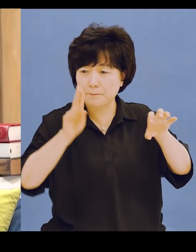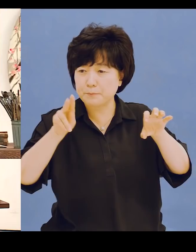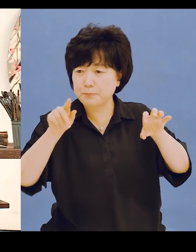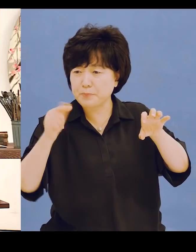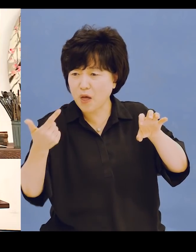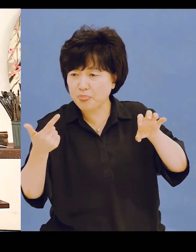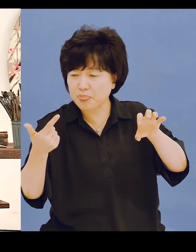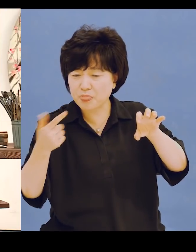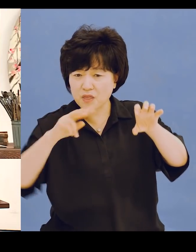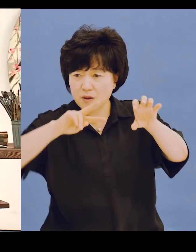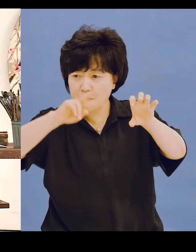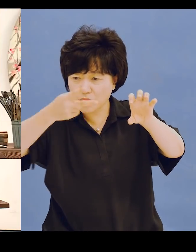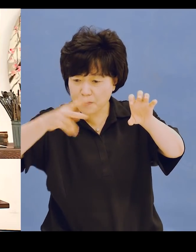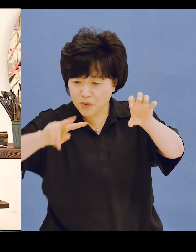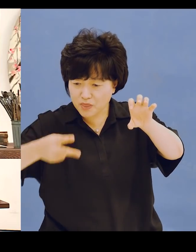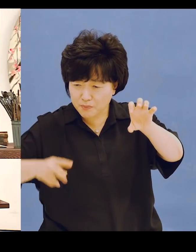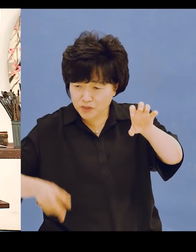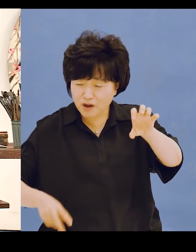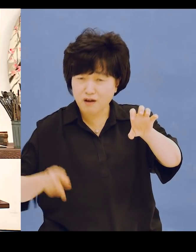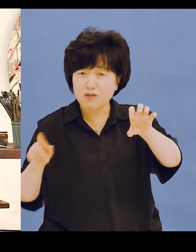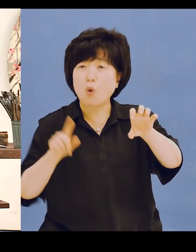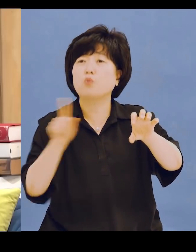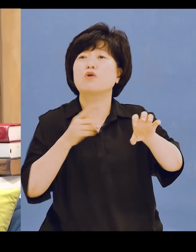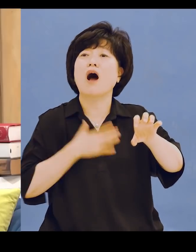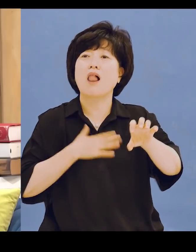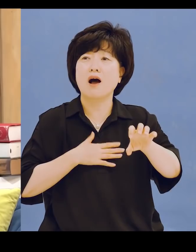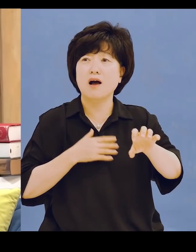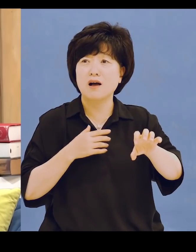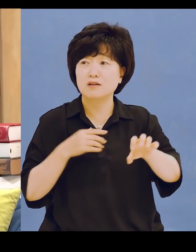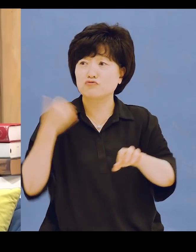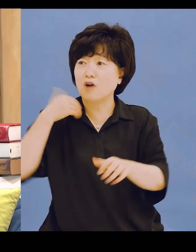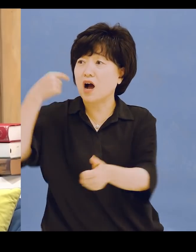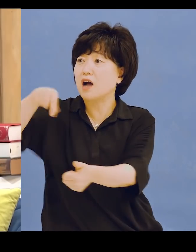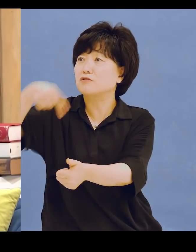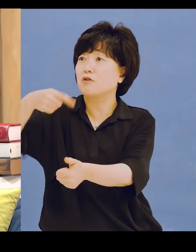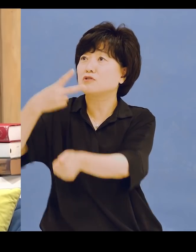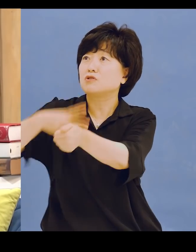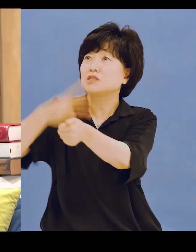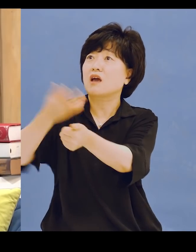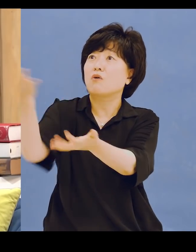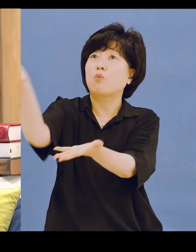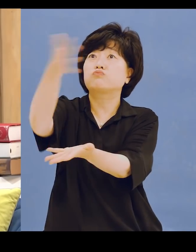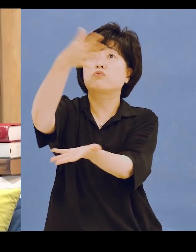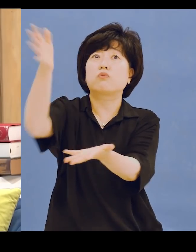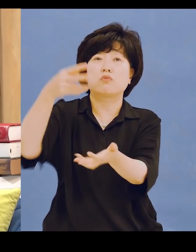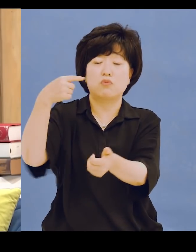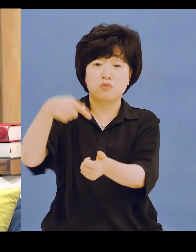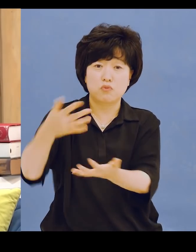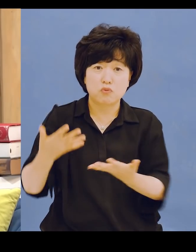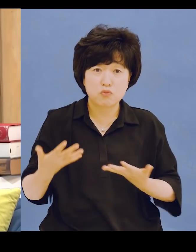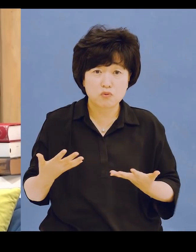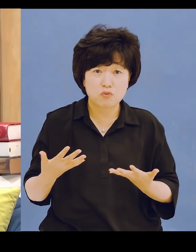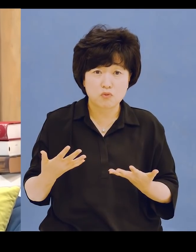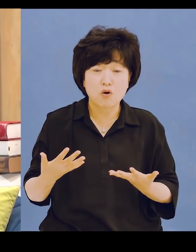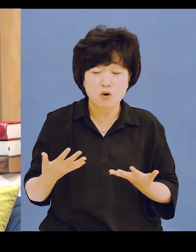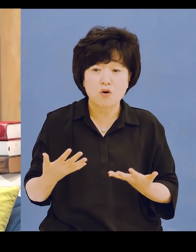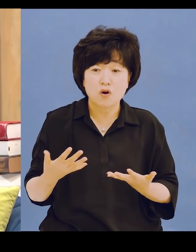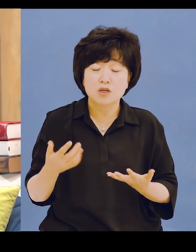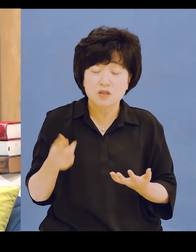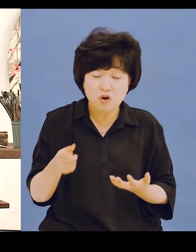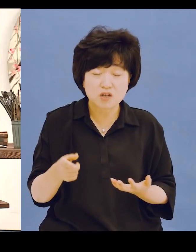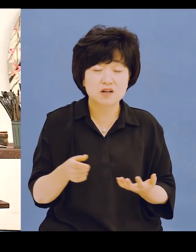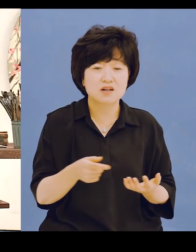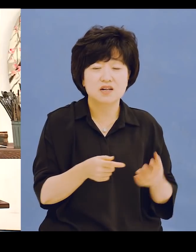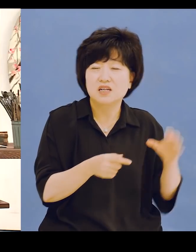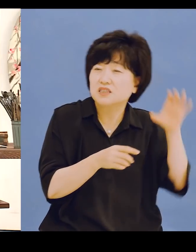변하는가 모르잖아요. 네. 그거를 우리가 찾아서 문법화 시키는 겁니다. 이거를 자음 접변이라 한다. 뭐 이런